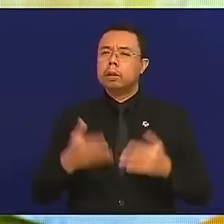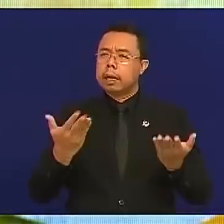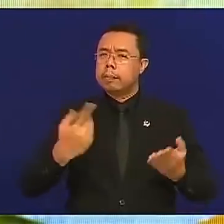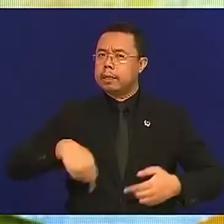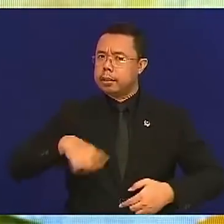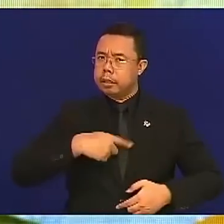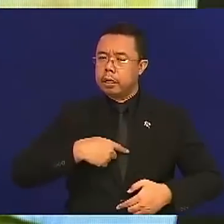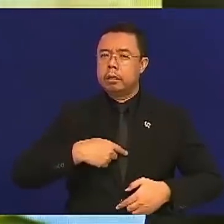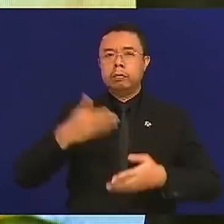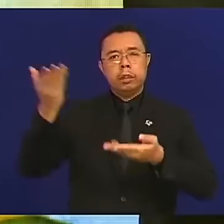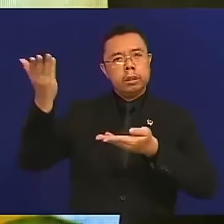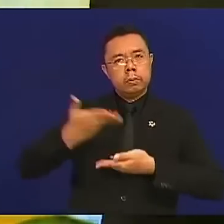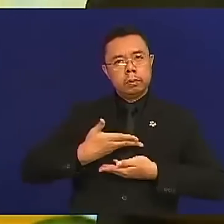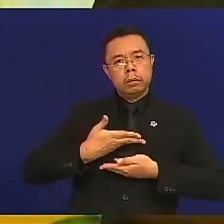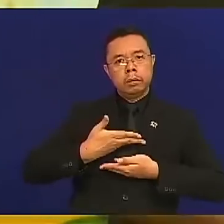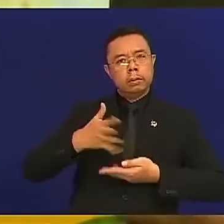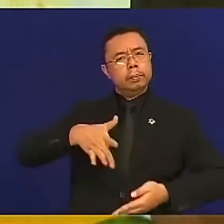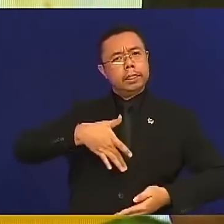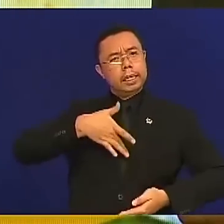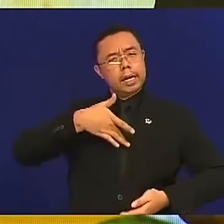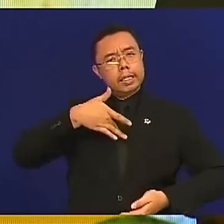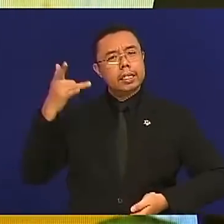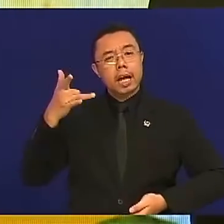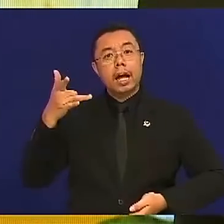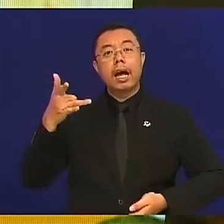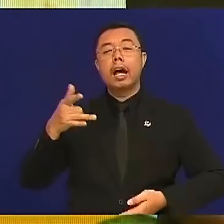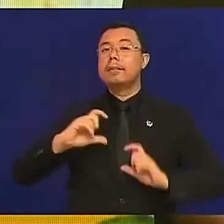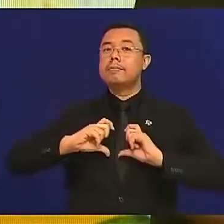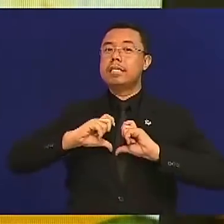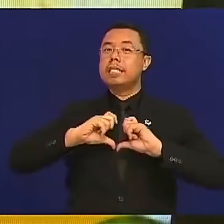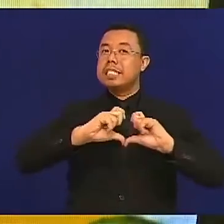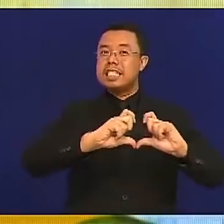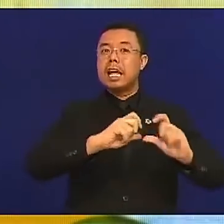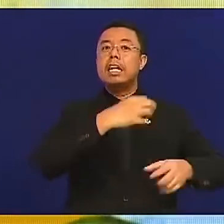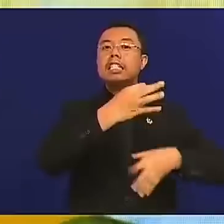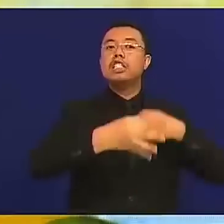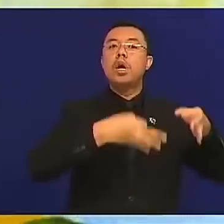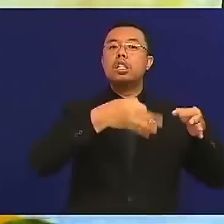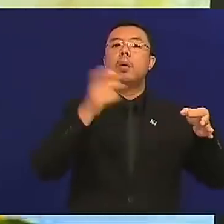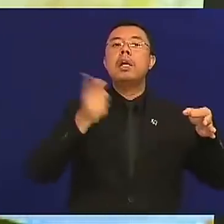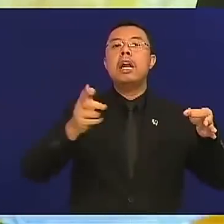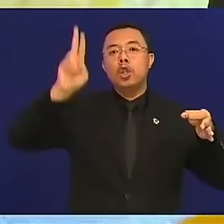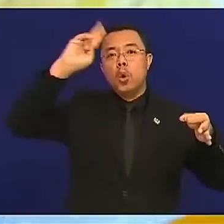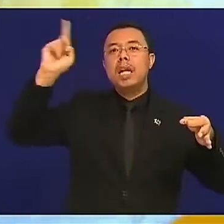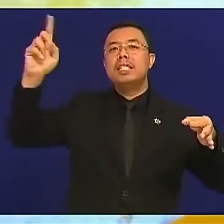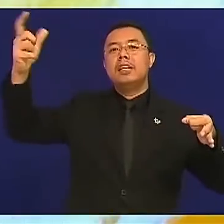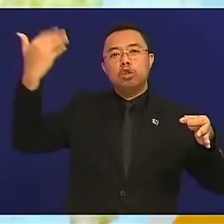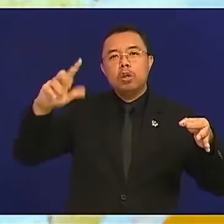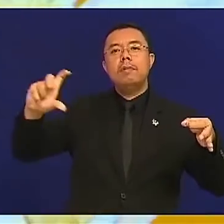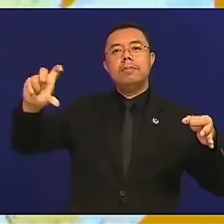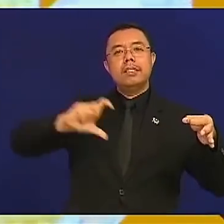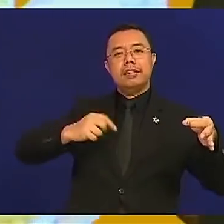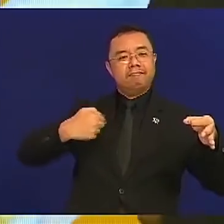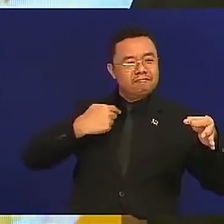Bagaimana kita mendapatkan perasaan mencintai jiwa-jiwa itu dari Tuhan? Ini impartasi